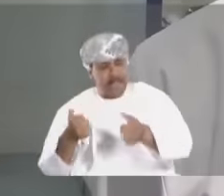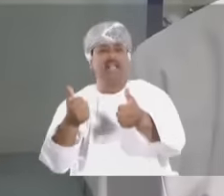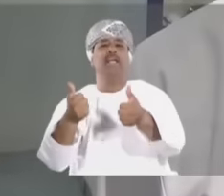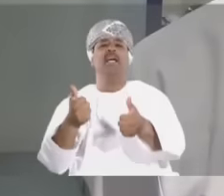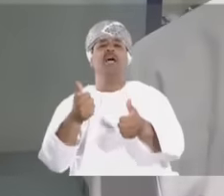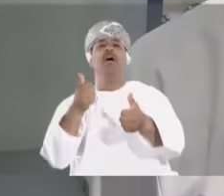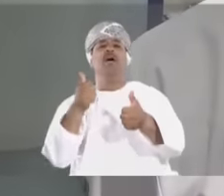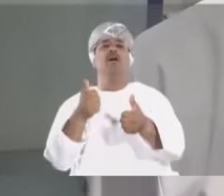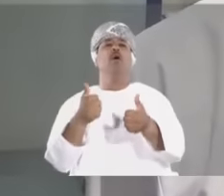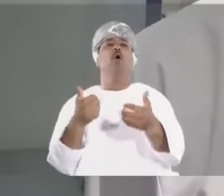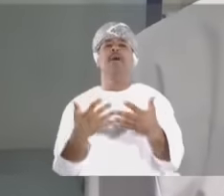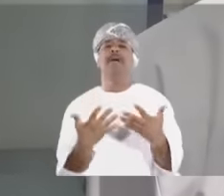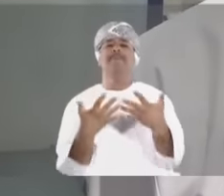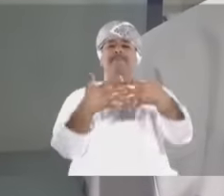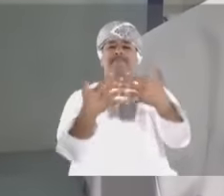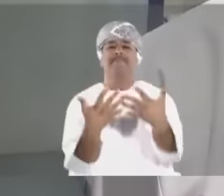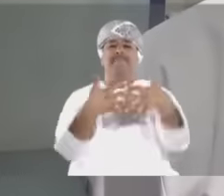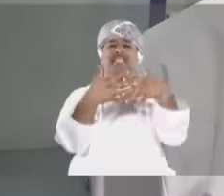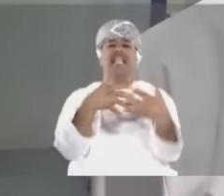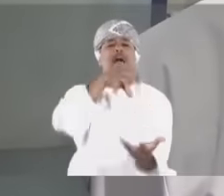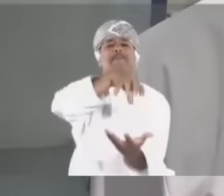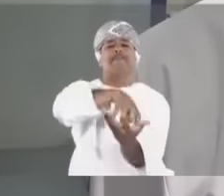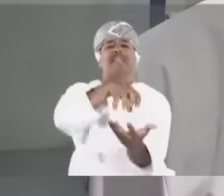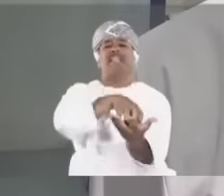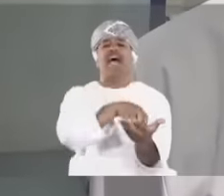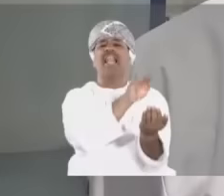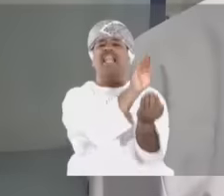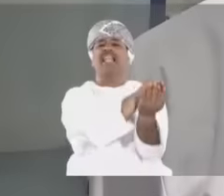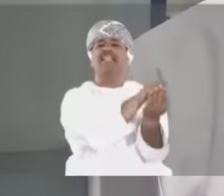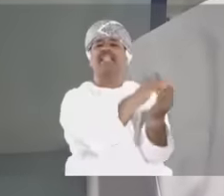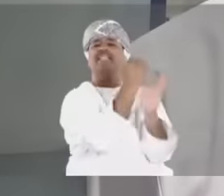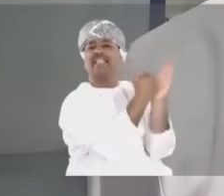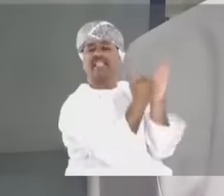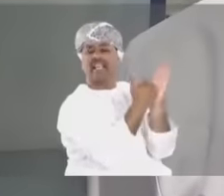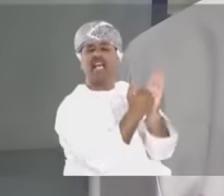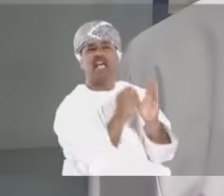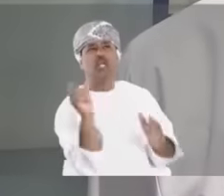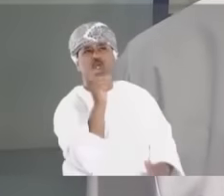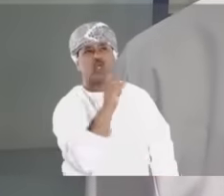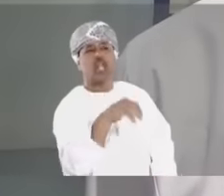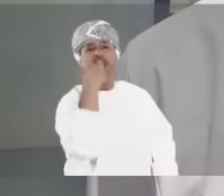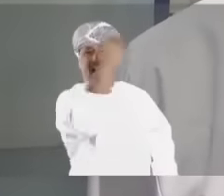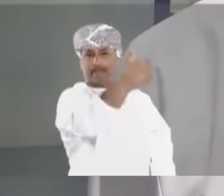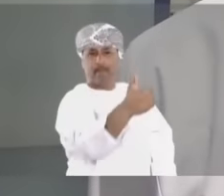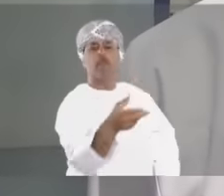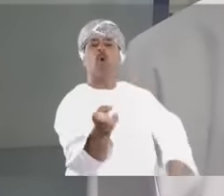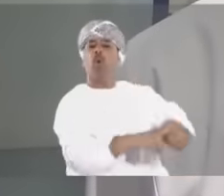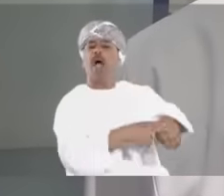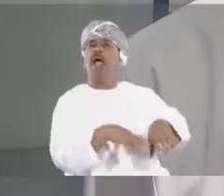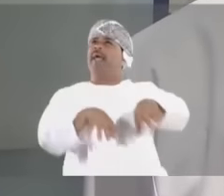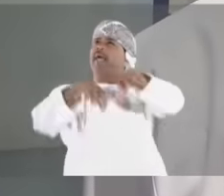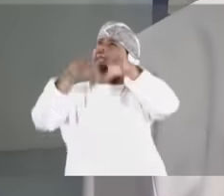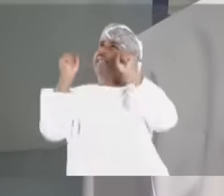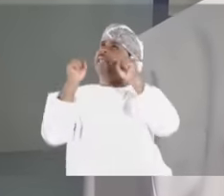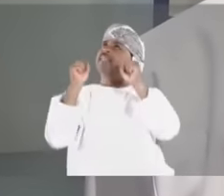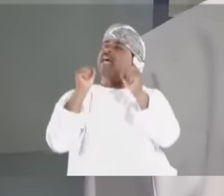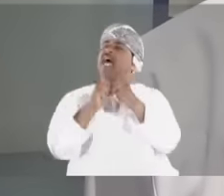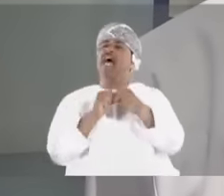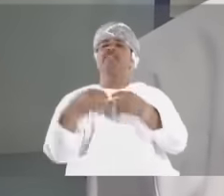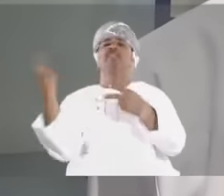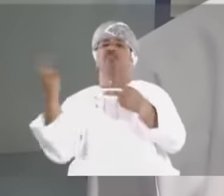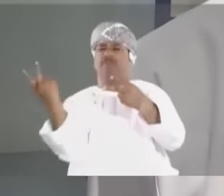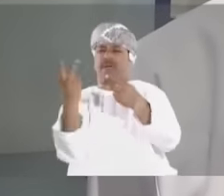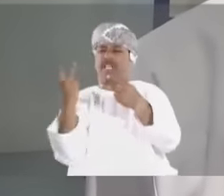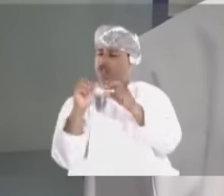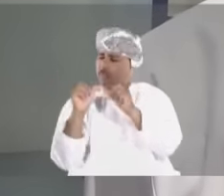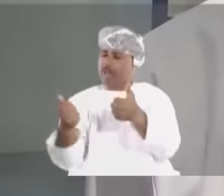بتأسيس المصنع في المنطقة الاقتصادية بالدقم خلال الأشهر القادمة، وراح ينتهي في